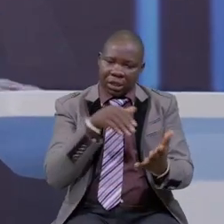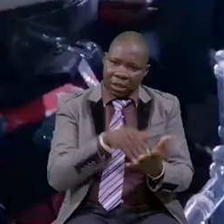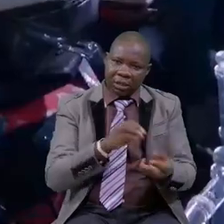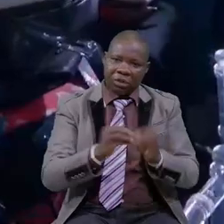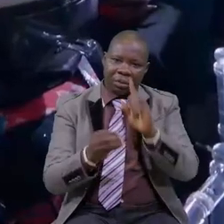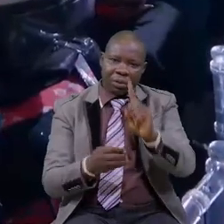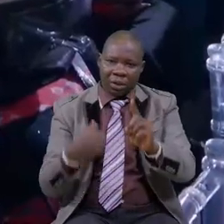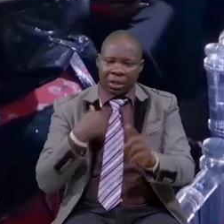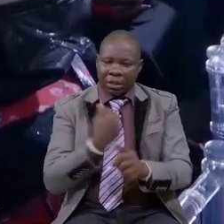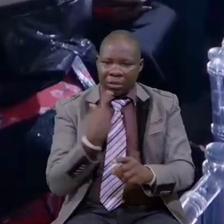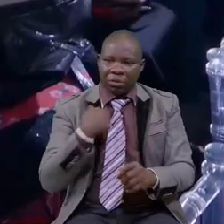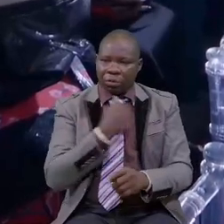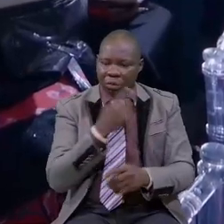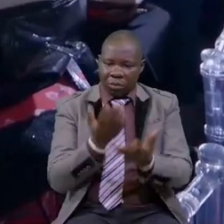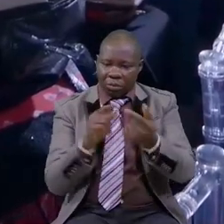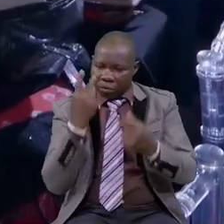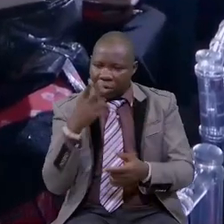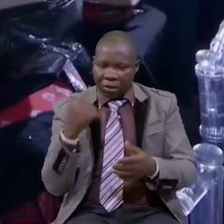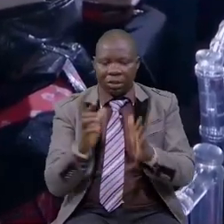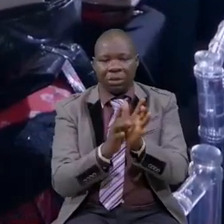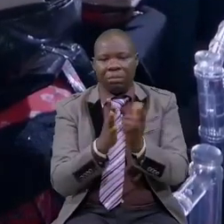Premièrement, la Bible, le livre